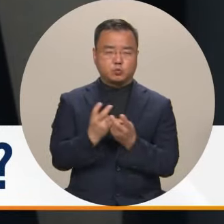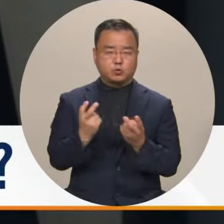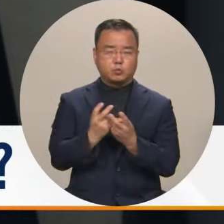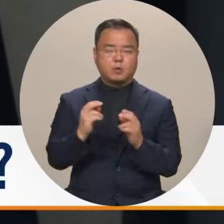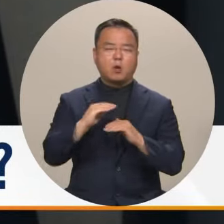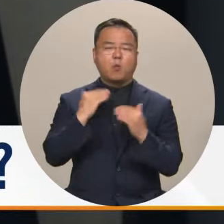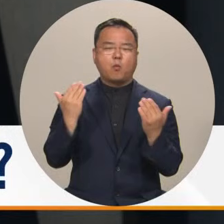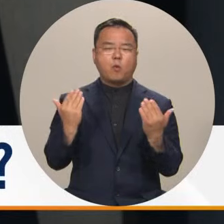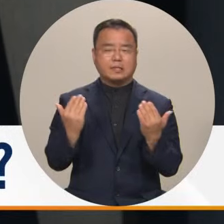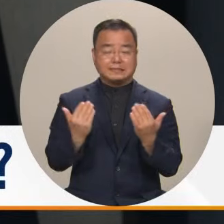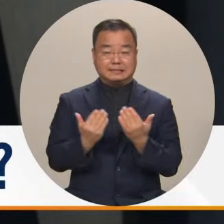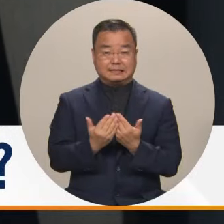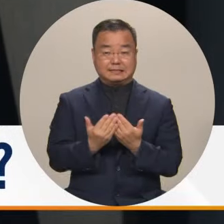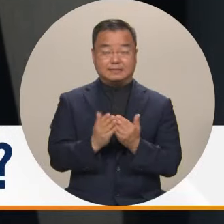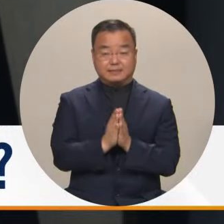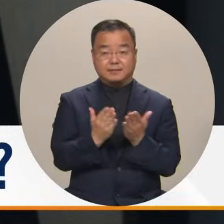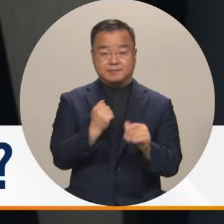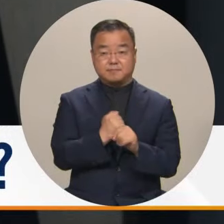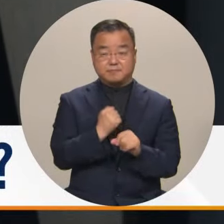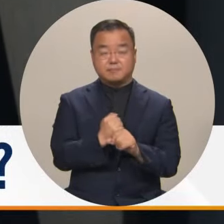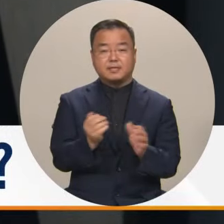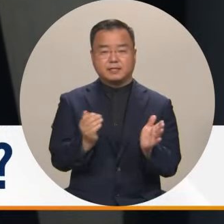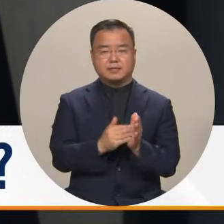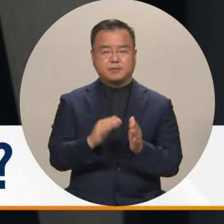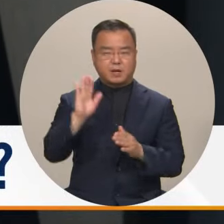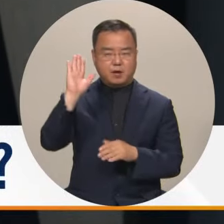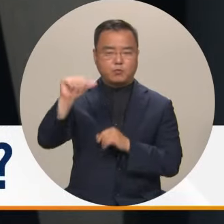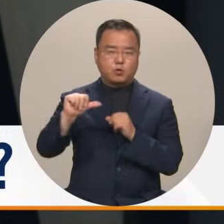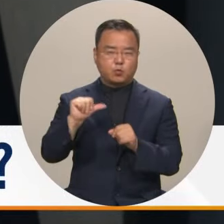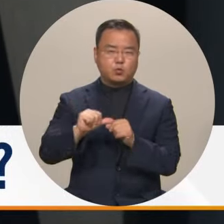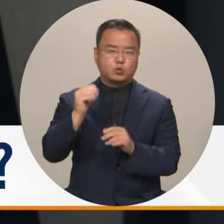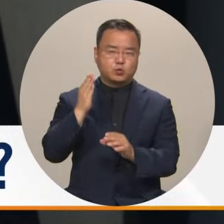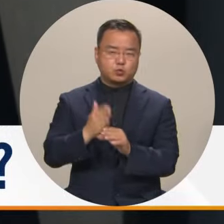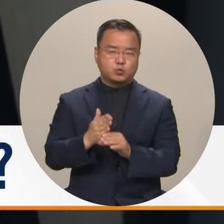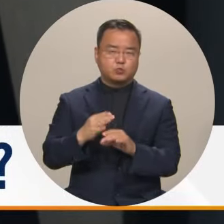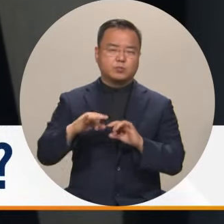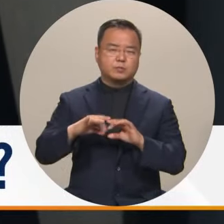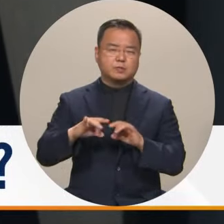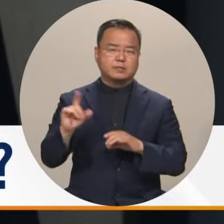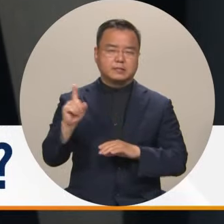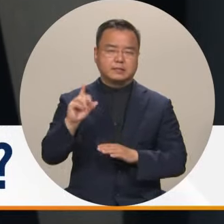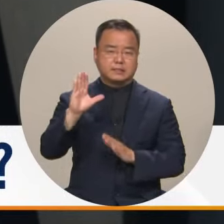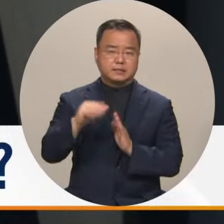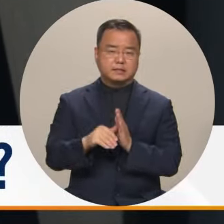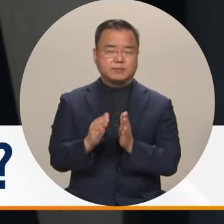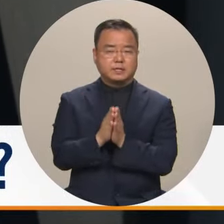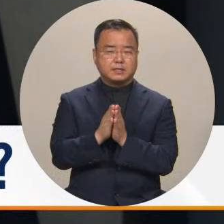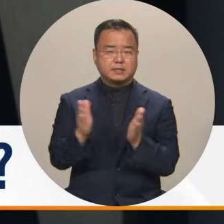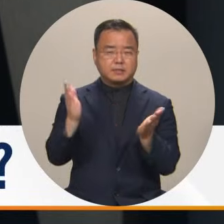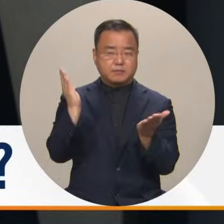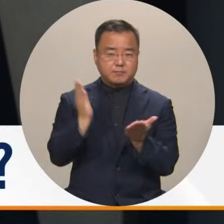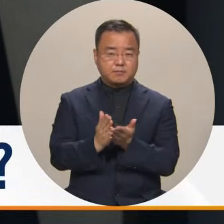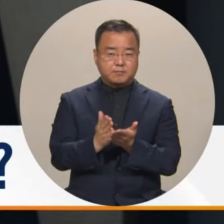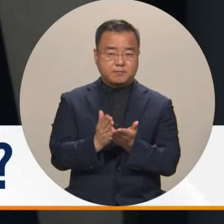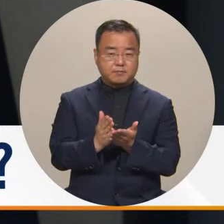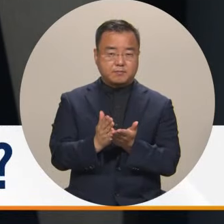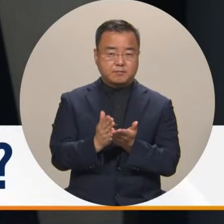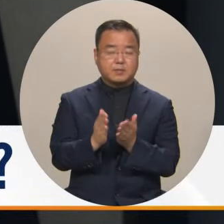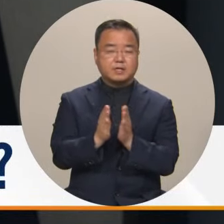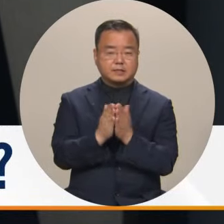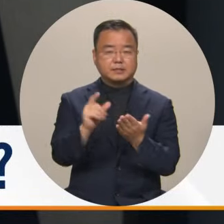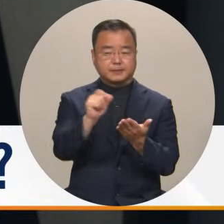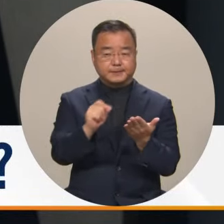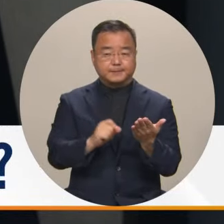냈었는데 어 그때 목표가 향후 5년 내에 또 디지털 시대가 오니까 그 시대에 적합한 책을 내야겠다 이렇게